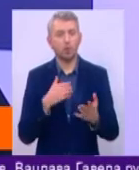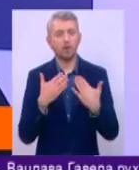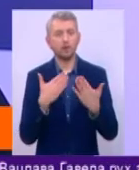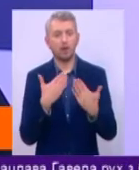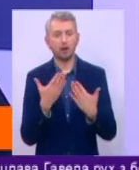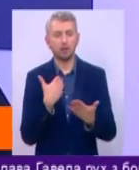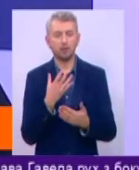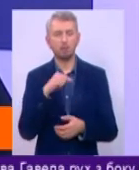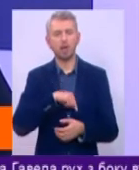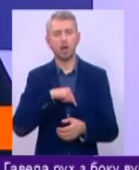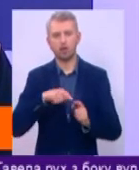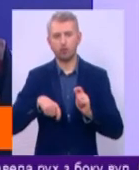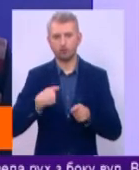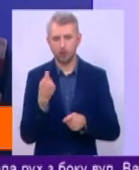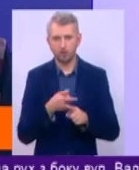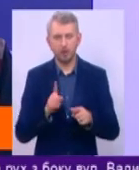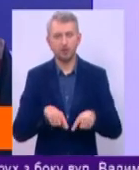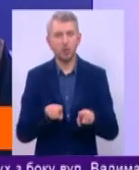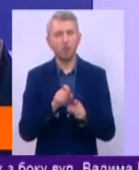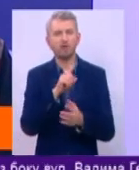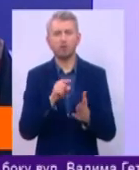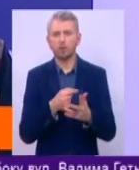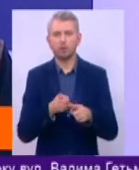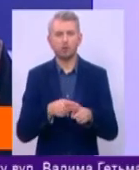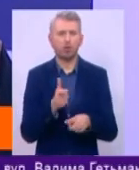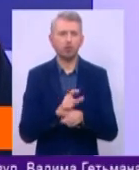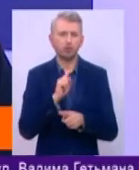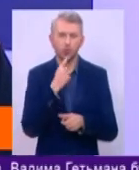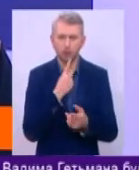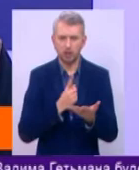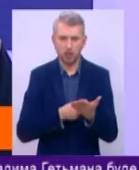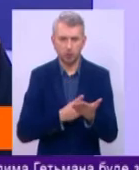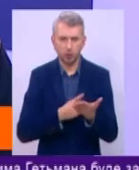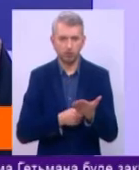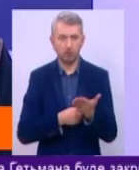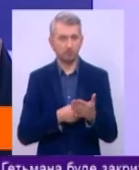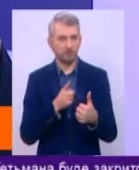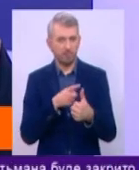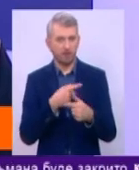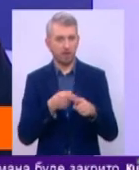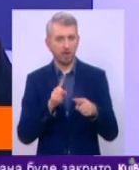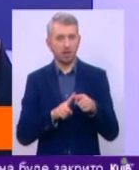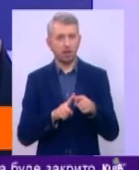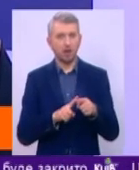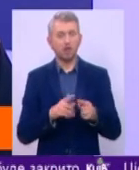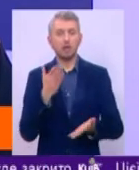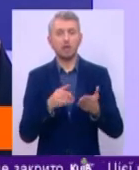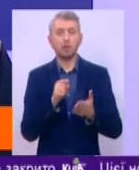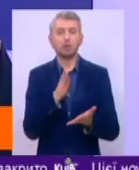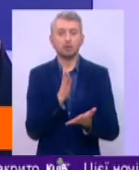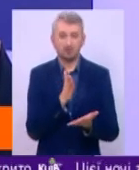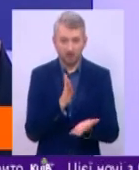еще раз морального ущерба, это такой вопрос, который очень сложно, трудно доказуемый. Во-первых, это если он имеет